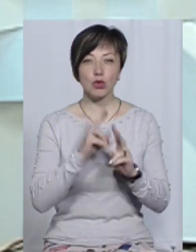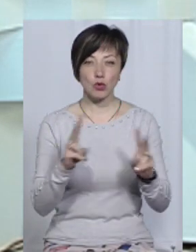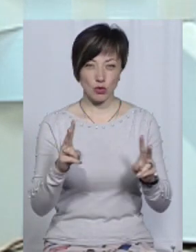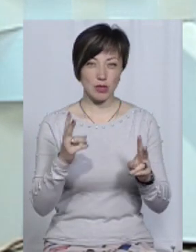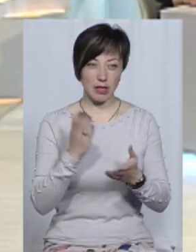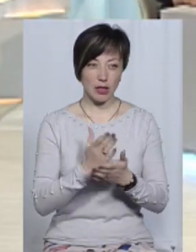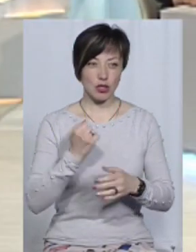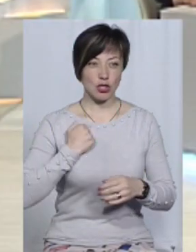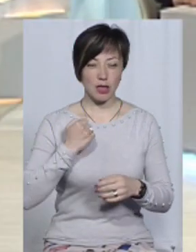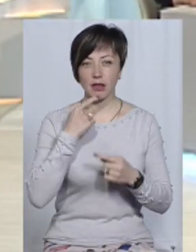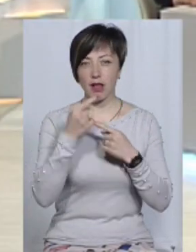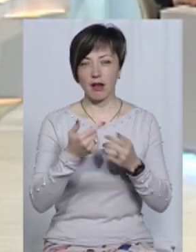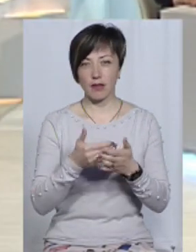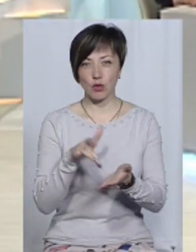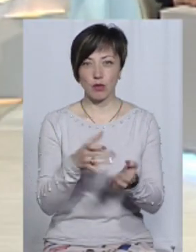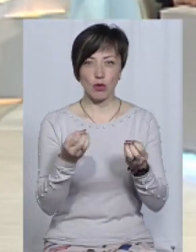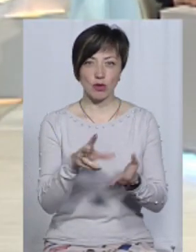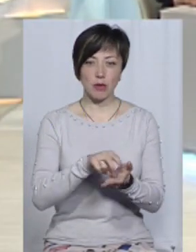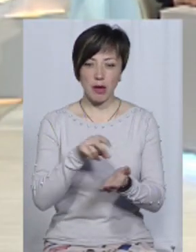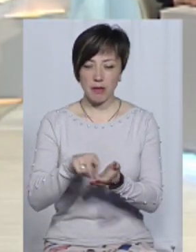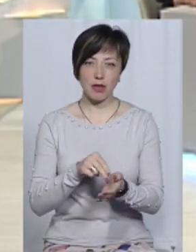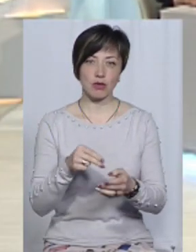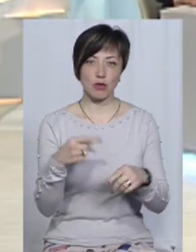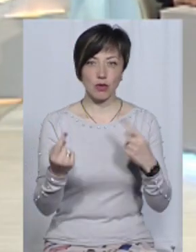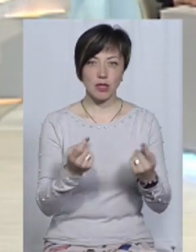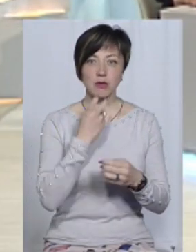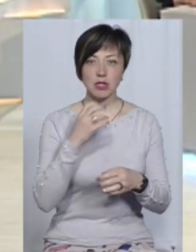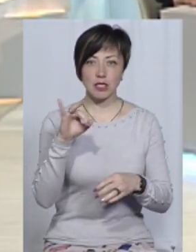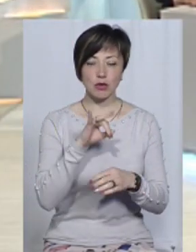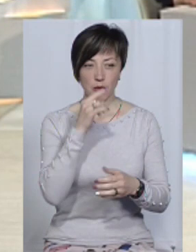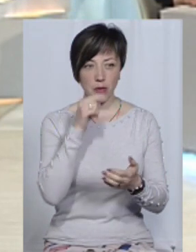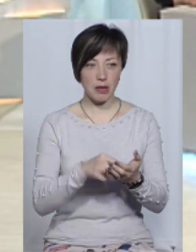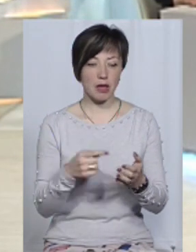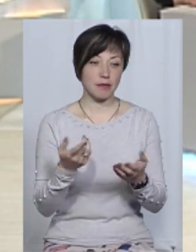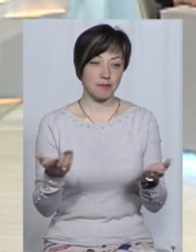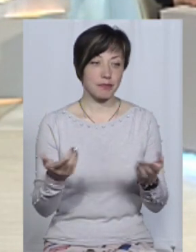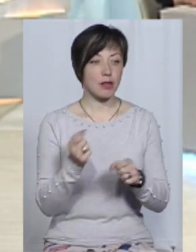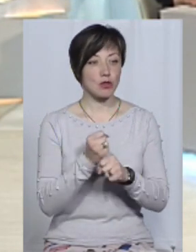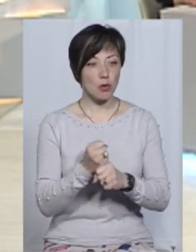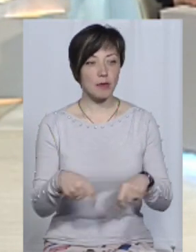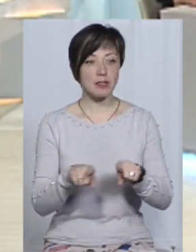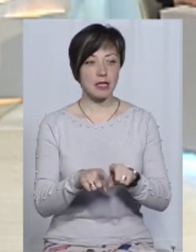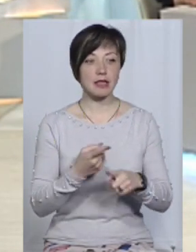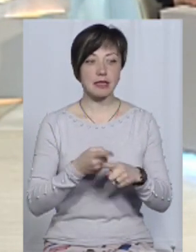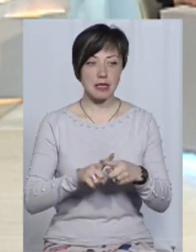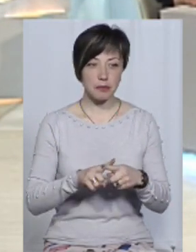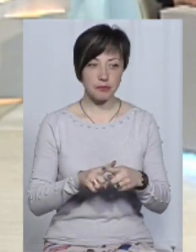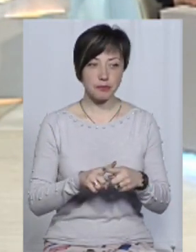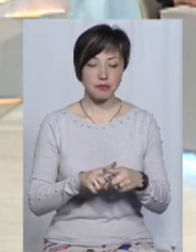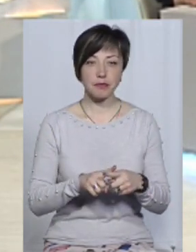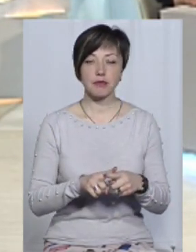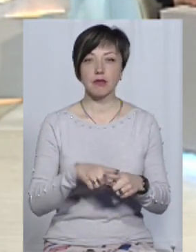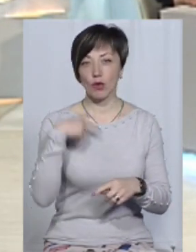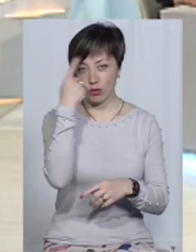хто, ви знаєте, є, на жаль, люди далекі від туризму, вони просто переписують один в одного, і потім в смішні історії попадають. Да. Ми зробимо все-таки це.